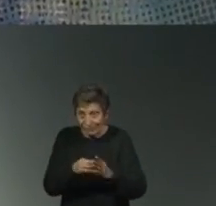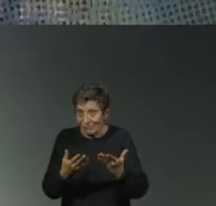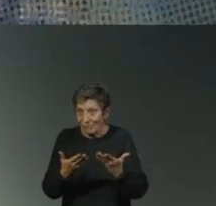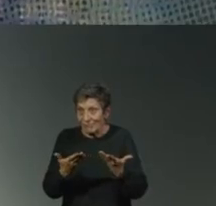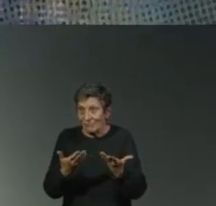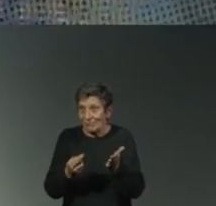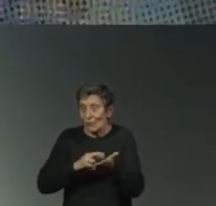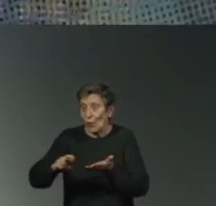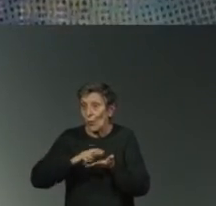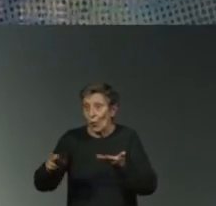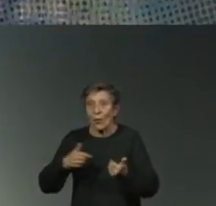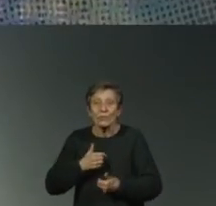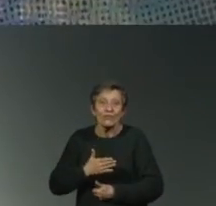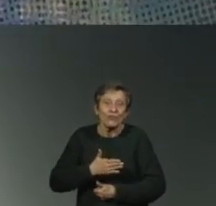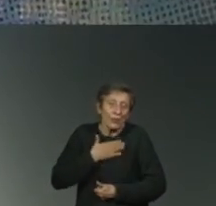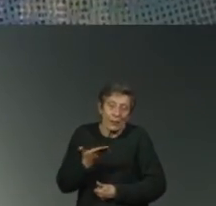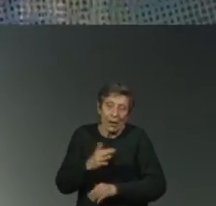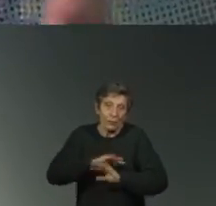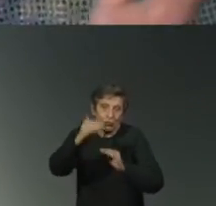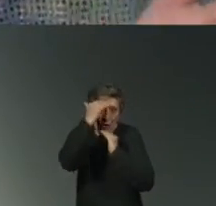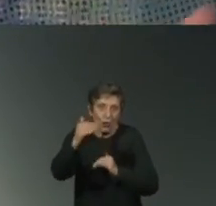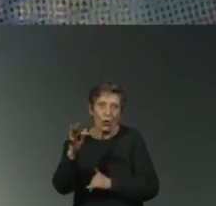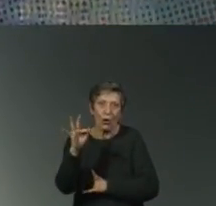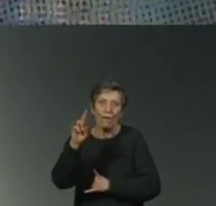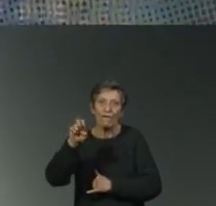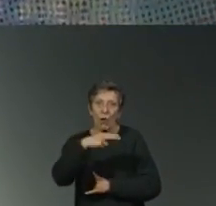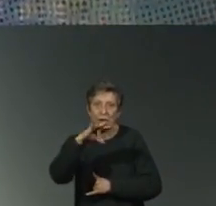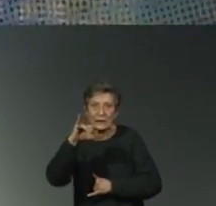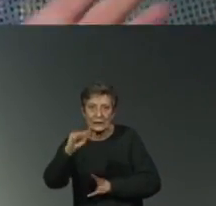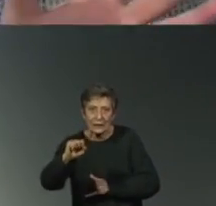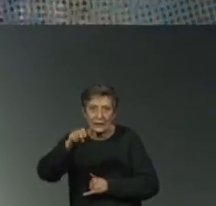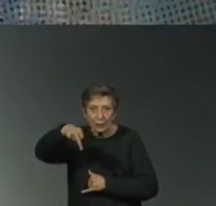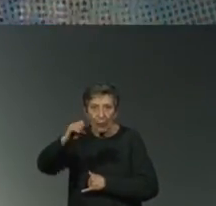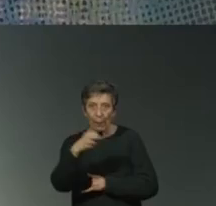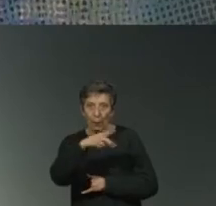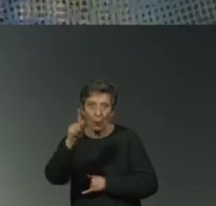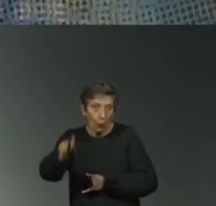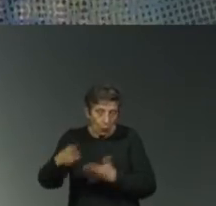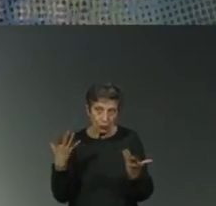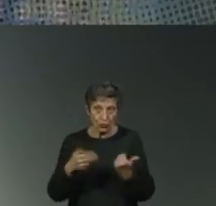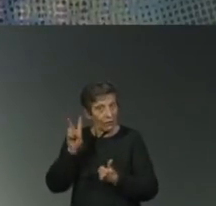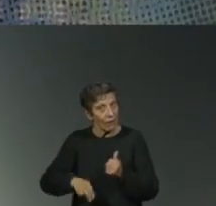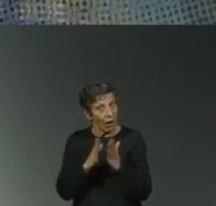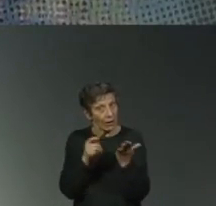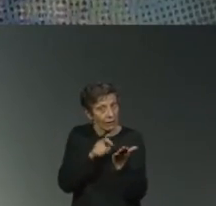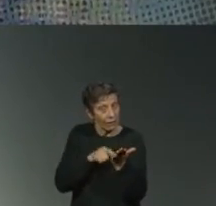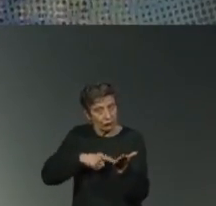un grand fan de Francis Ponge, qui est vraiment un écrivain que j'adore et auquel je rends hommage dans ce livre en